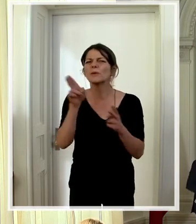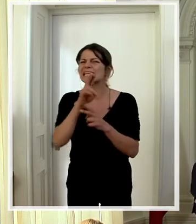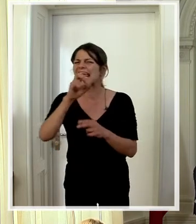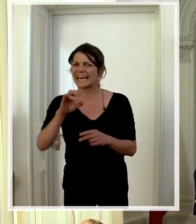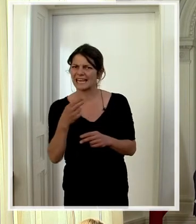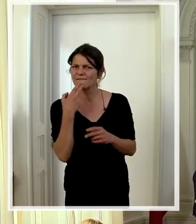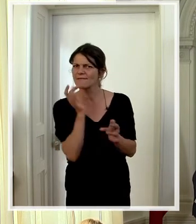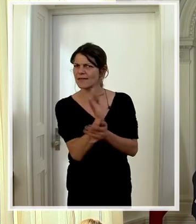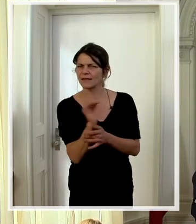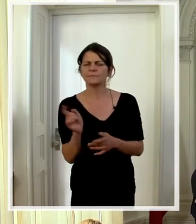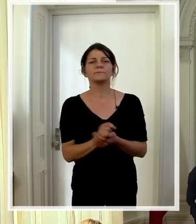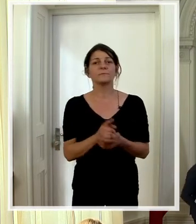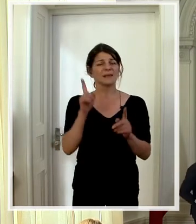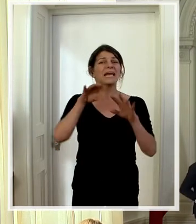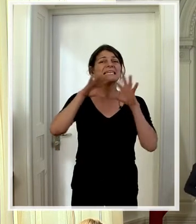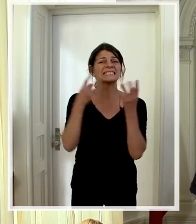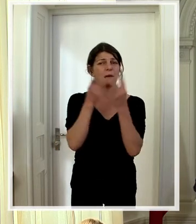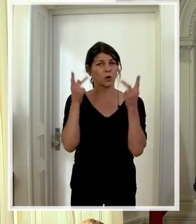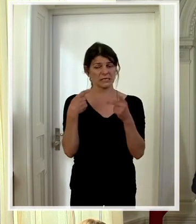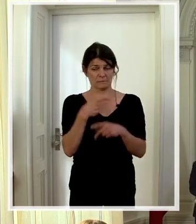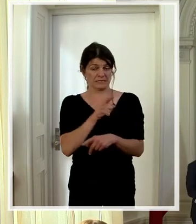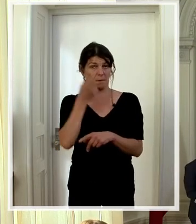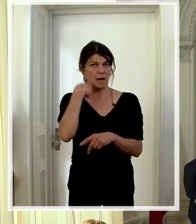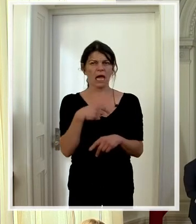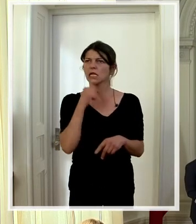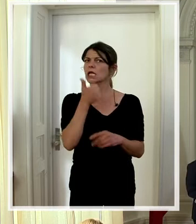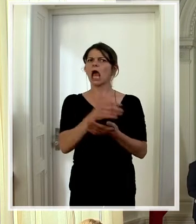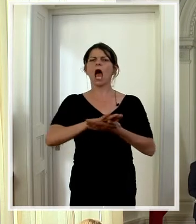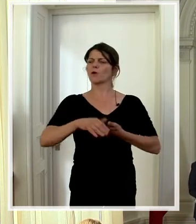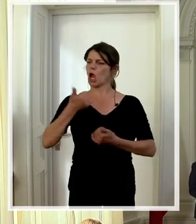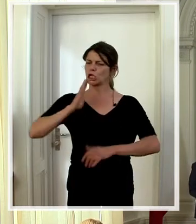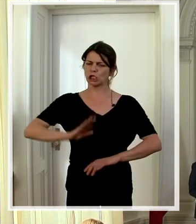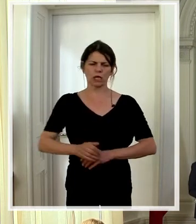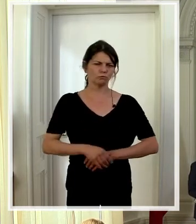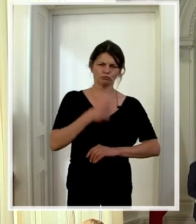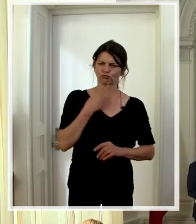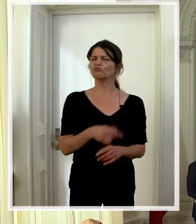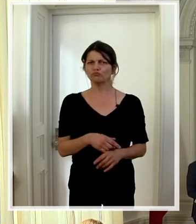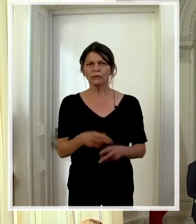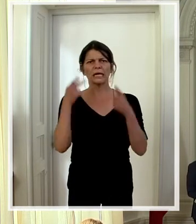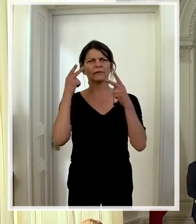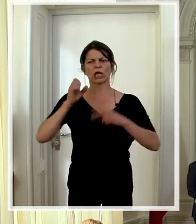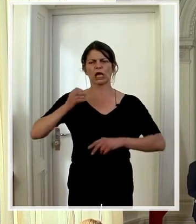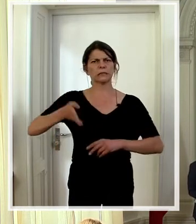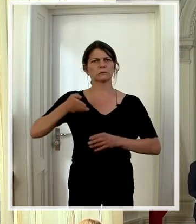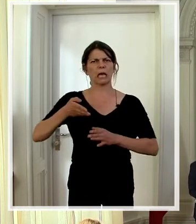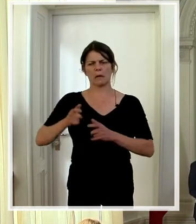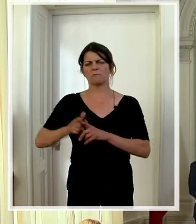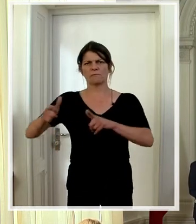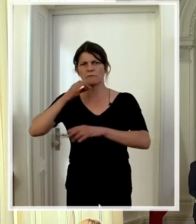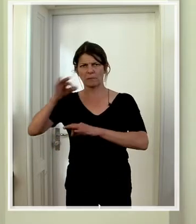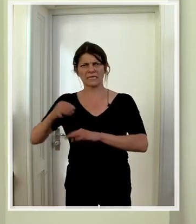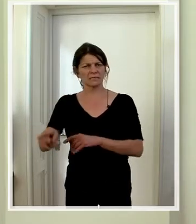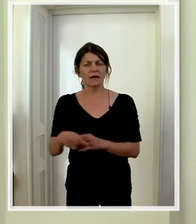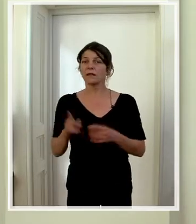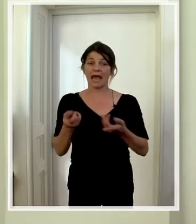Entgegnung. Also wie gesagt, ich meine, mit dem Gesamtkonzept habe ich ja gemeint, dass man nicht einfach einseitig auf nur Ausbau, S-Bahn-Ausbau setzt, sondern wie gesagt, wir